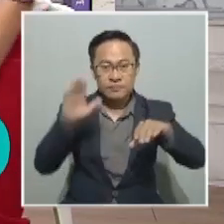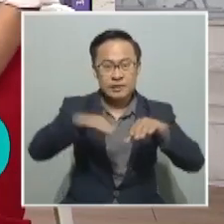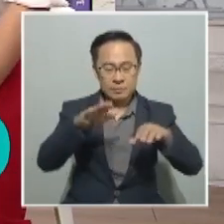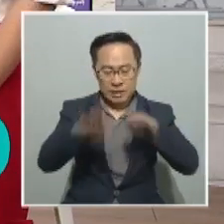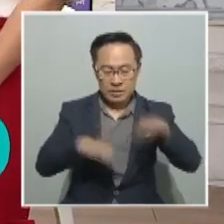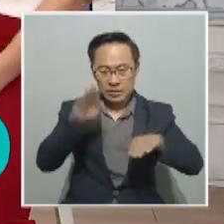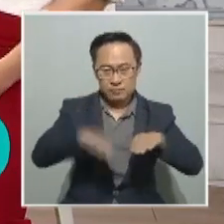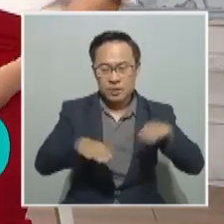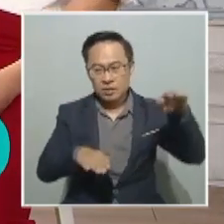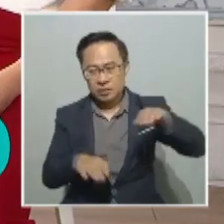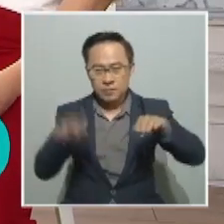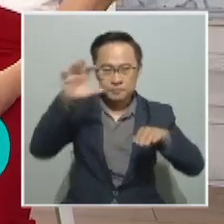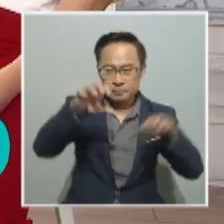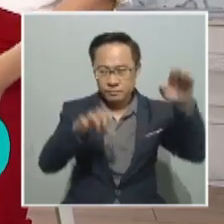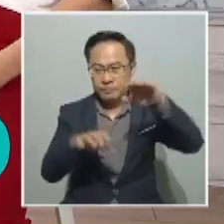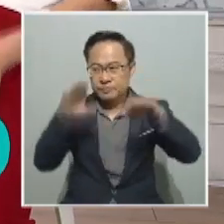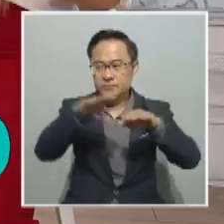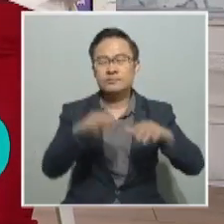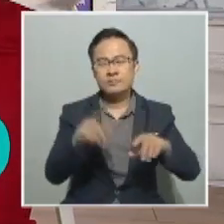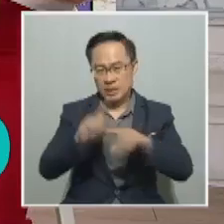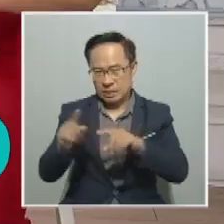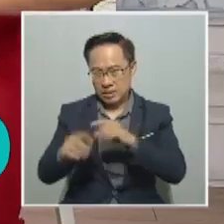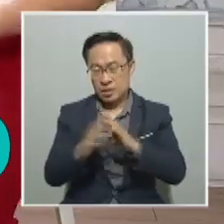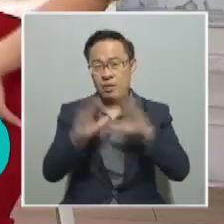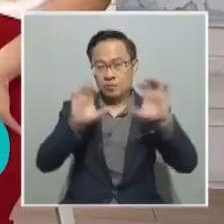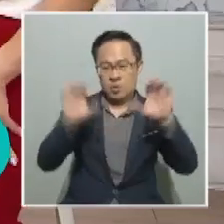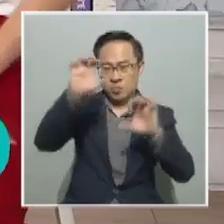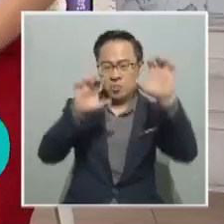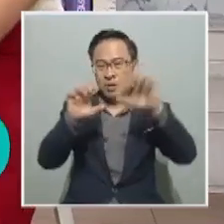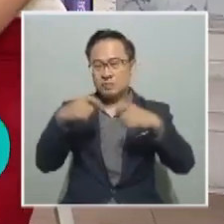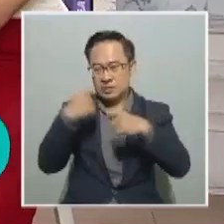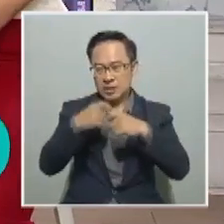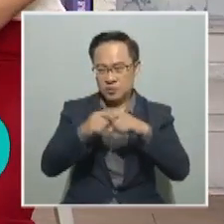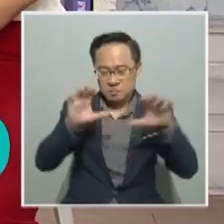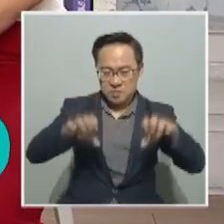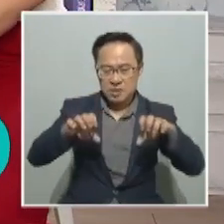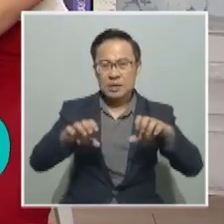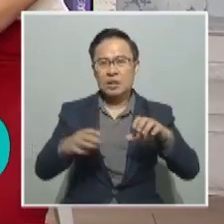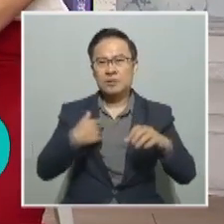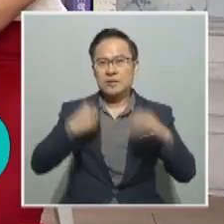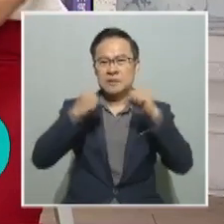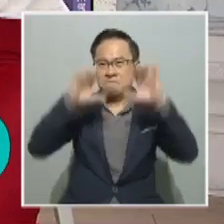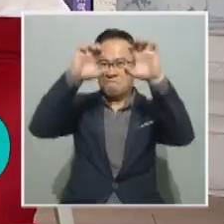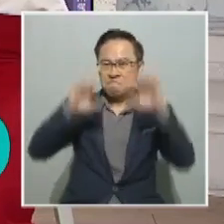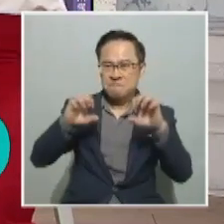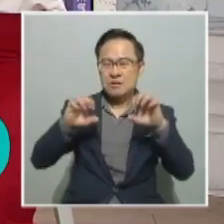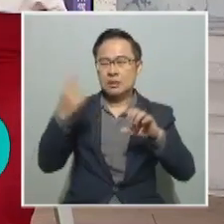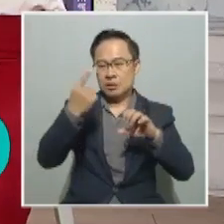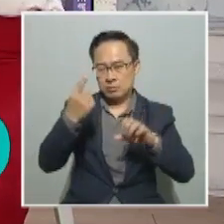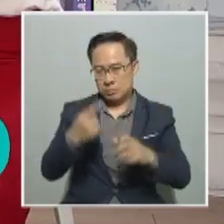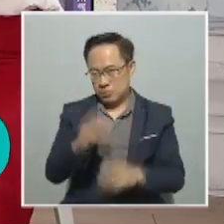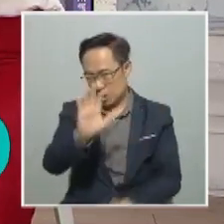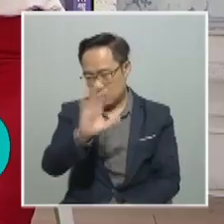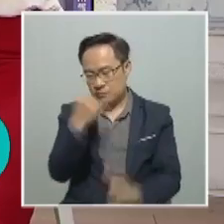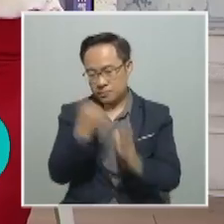บางทีมันต้องเหยียบไกลไง ไม่แล้วนั่งขยเยงไงขยเยง เหยียบไม่ว่าต้องจิกด้วยเราก็ใช้แต่แรงดึงอย่างเดียว คุณหมอขออีก